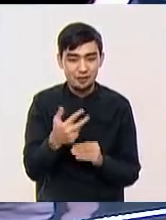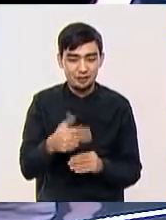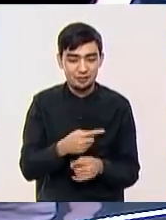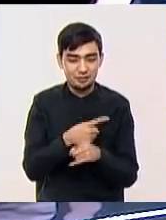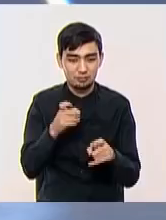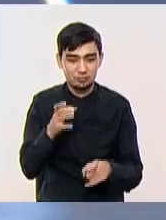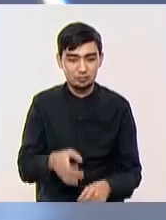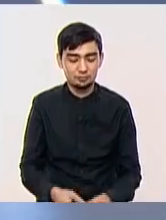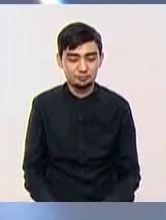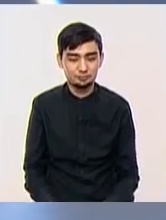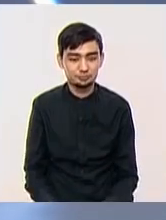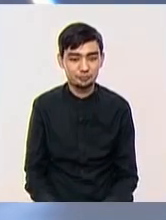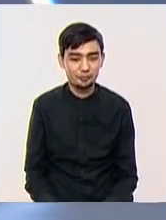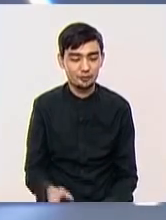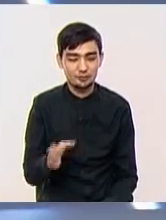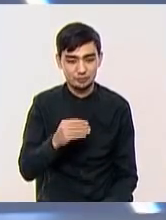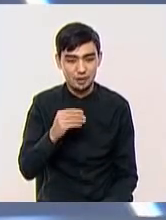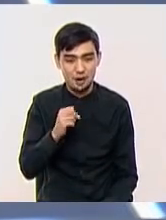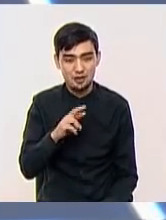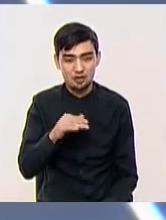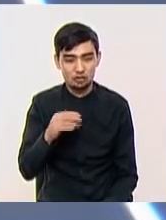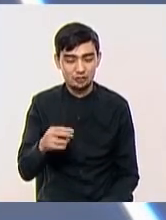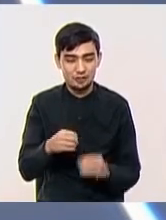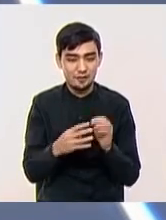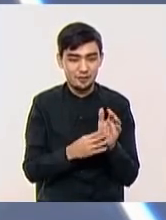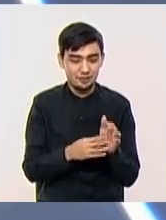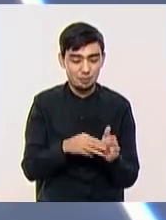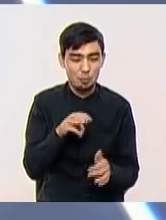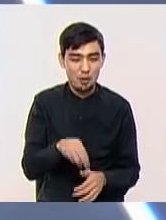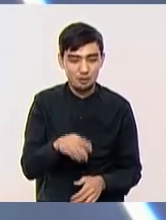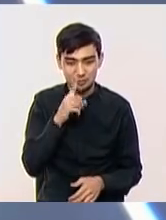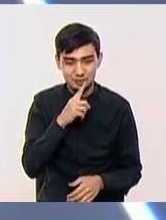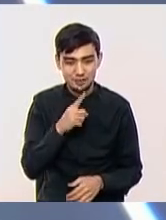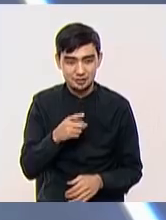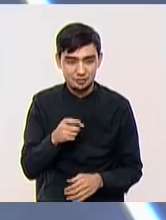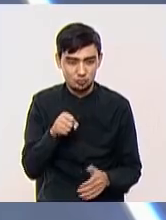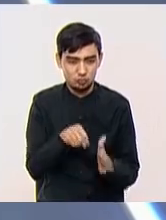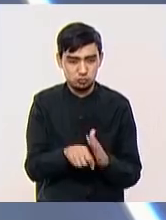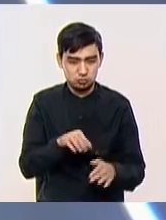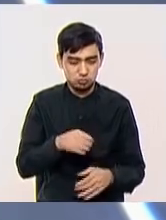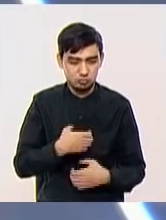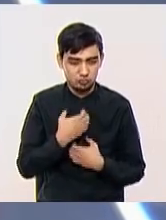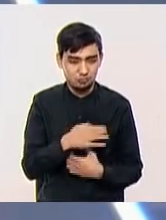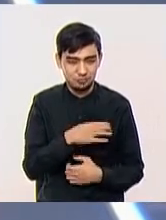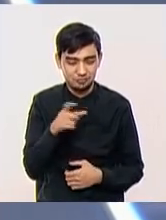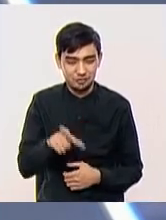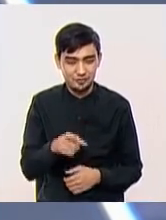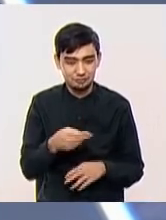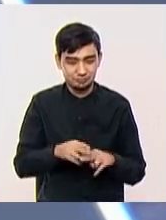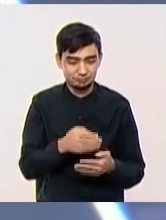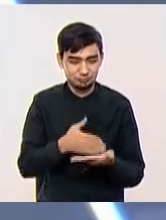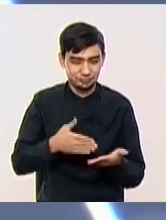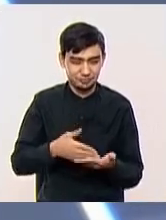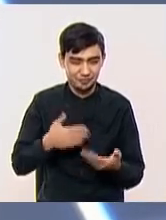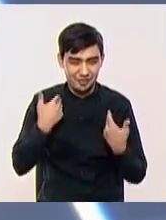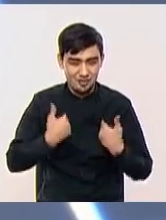жарияланады. Естеріңізге сала кетейік, Аяжан Еділева 19 наурыз күні асқан айуандықпен өлтірілген еді. Марқұмның бөлшектелген